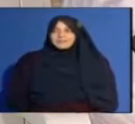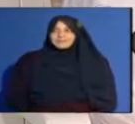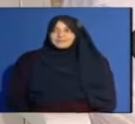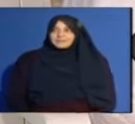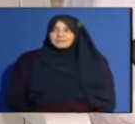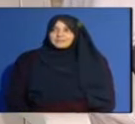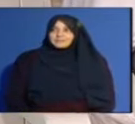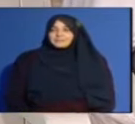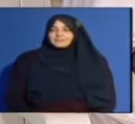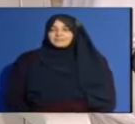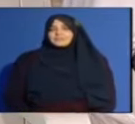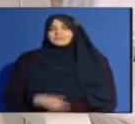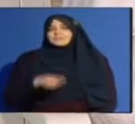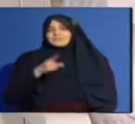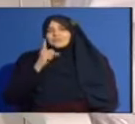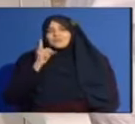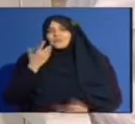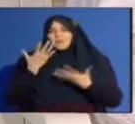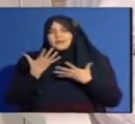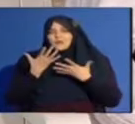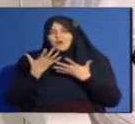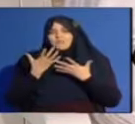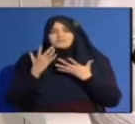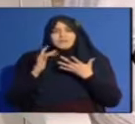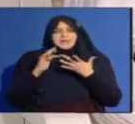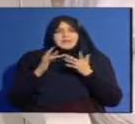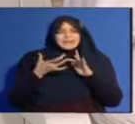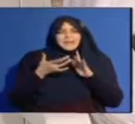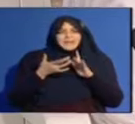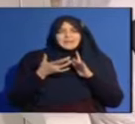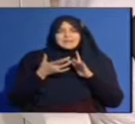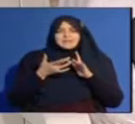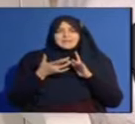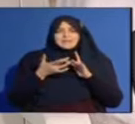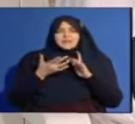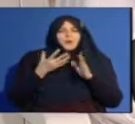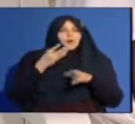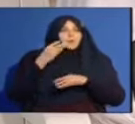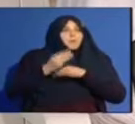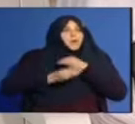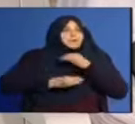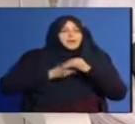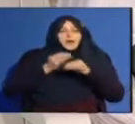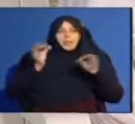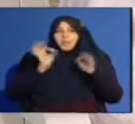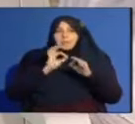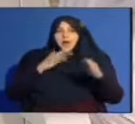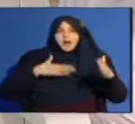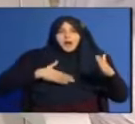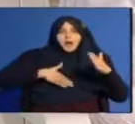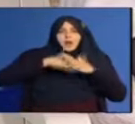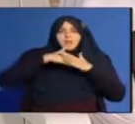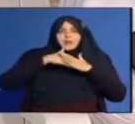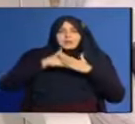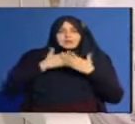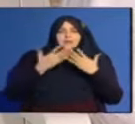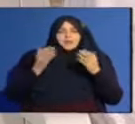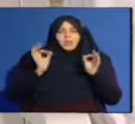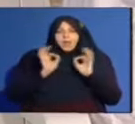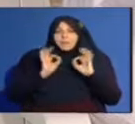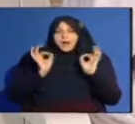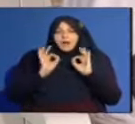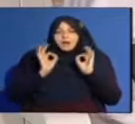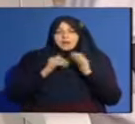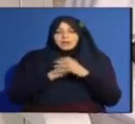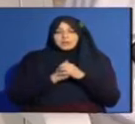هذه العولمة الإعلامية التي لا حد لها، هذه العولمة الثقافية التي لا تسدها سدود ولا